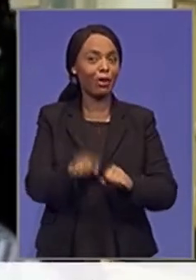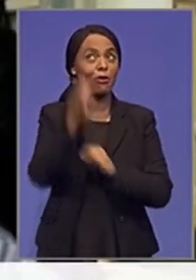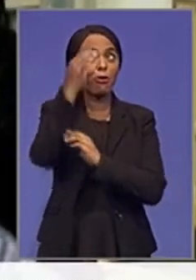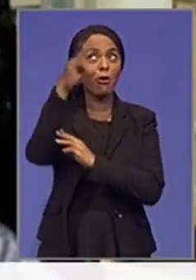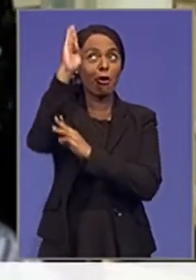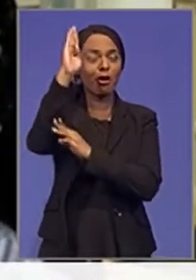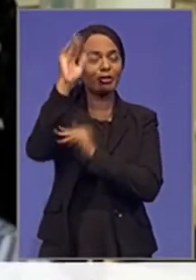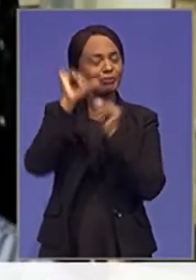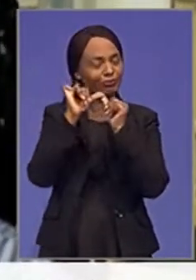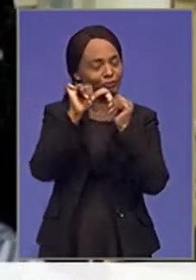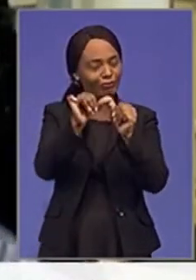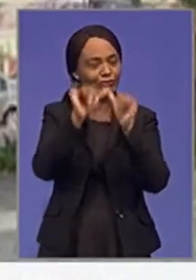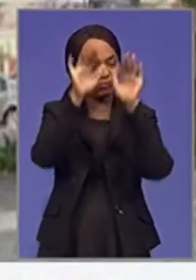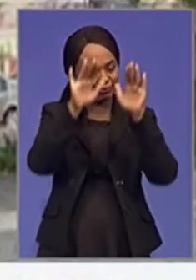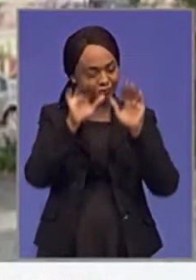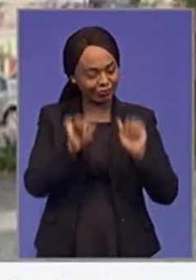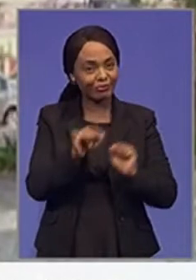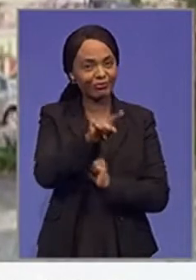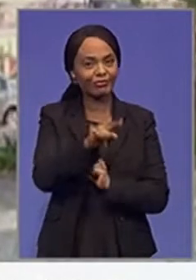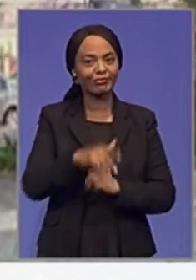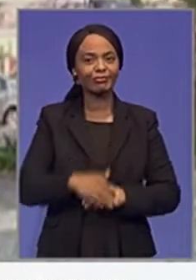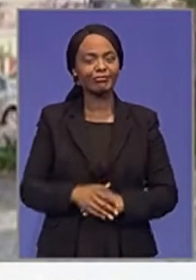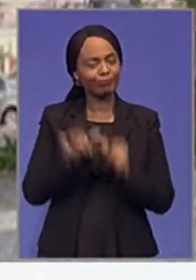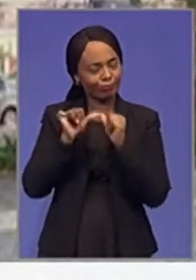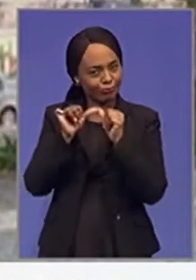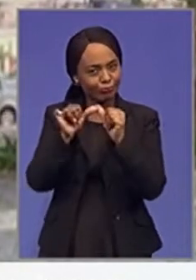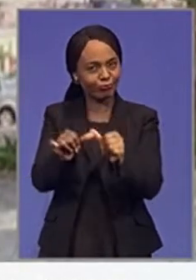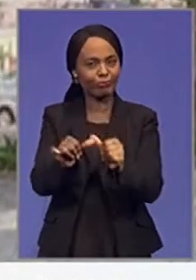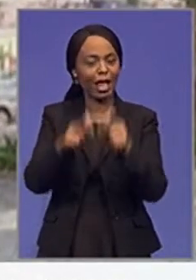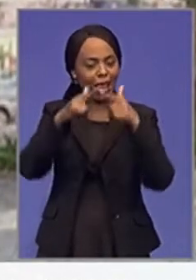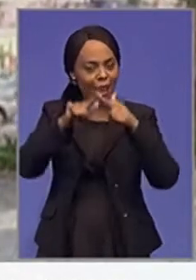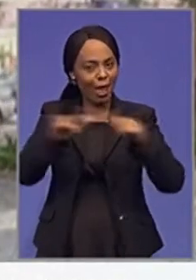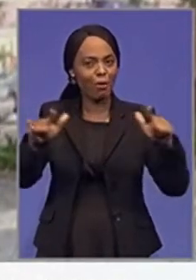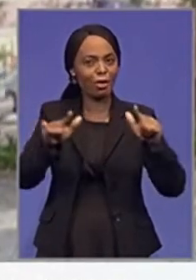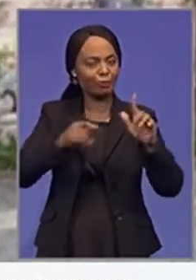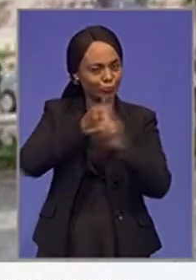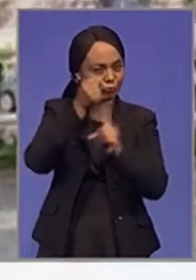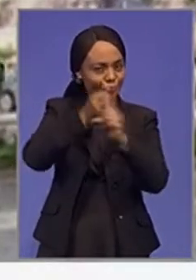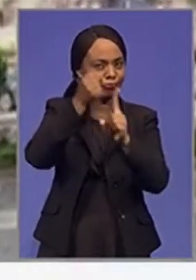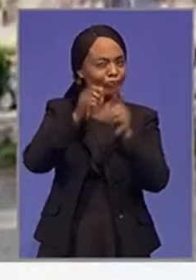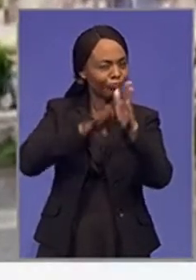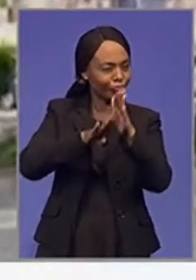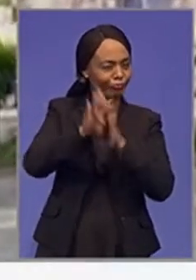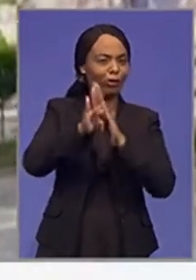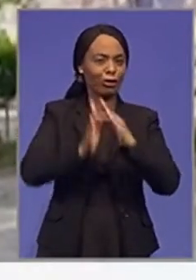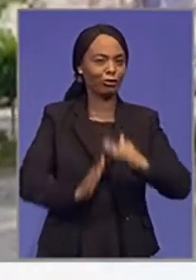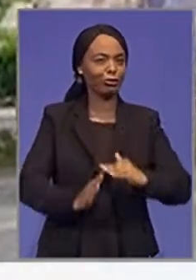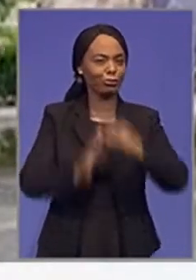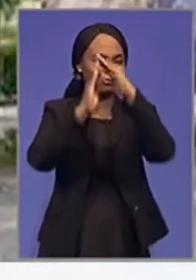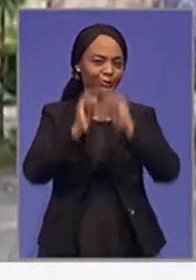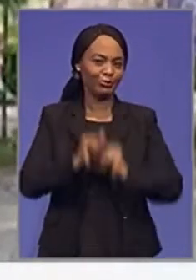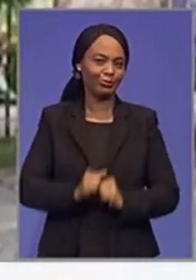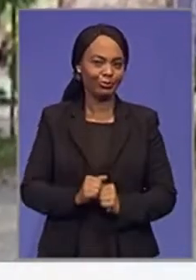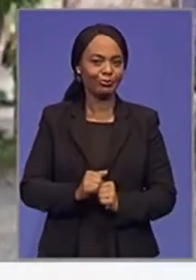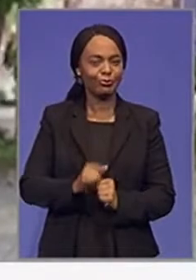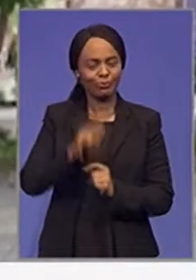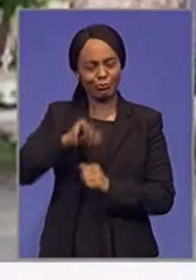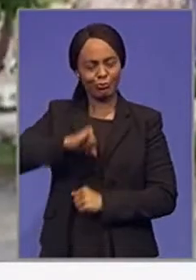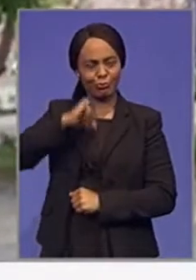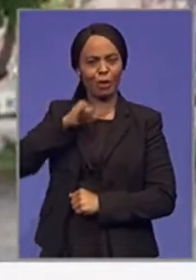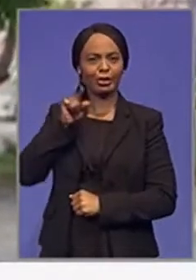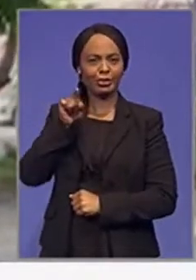tšwele pele go dira ka go loka ke re tšwela pele ka go iša leleme la borena godimo mokone re kgantšha ka wena ka go boloka